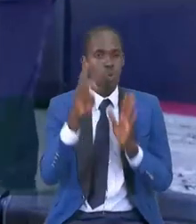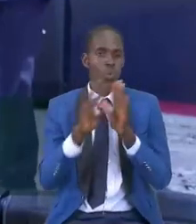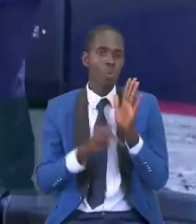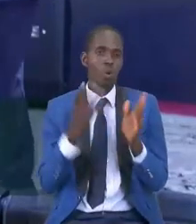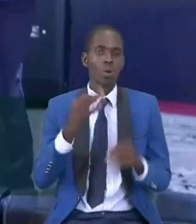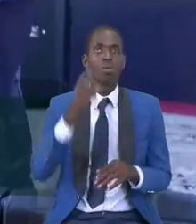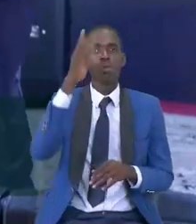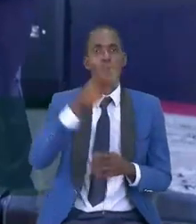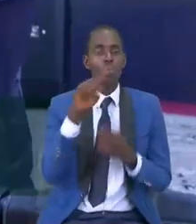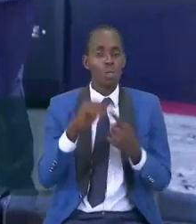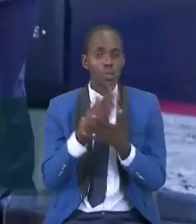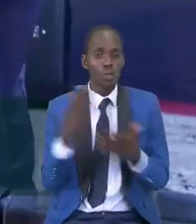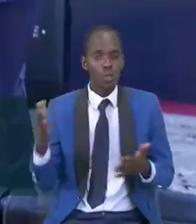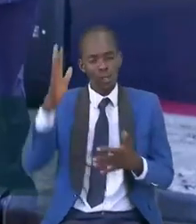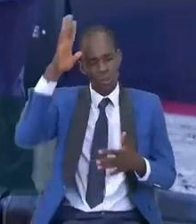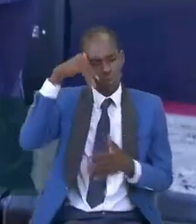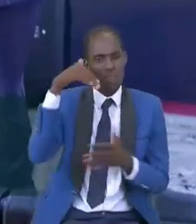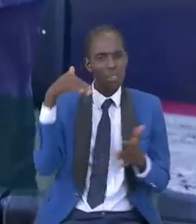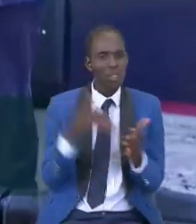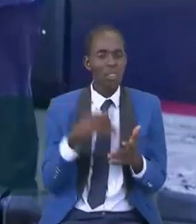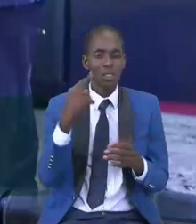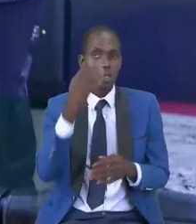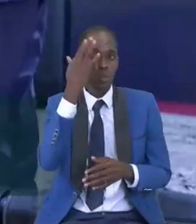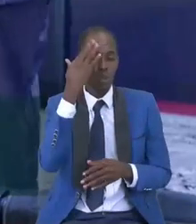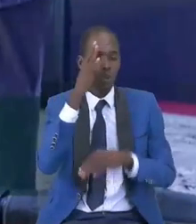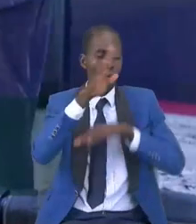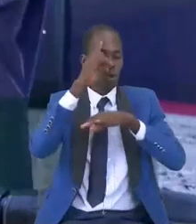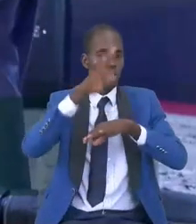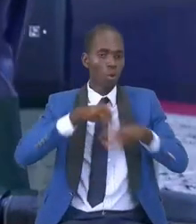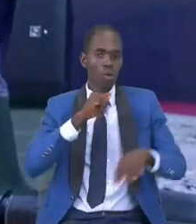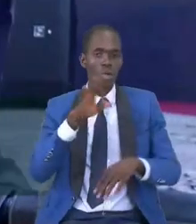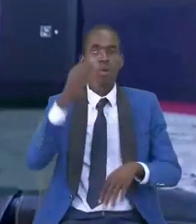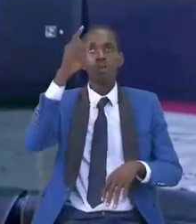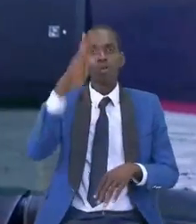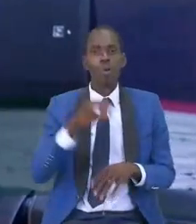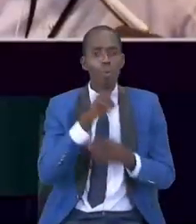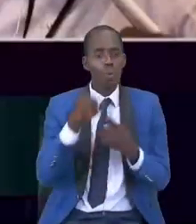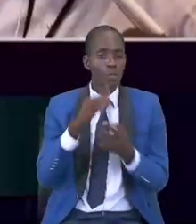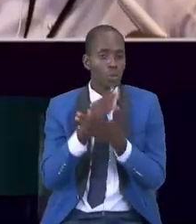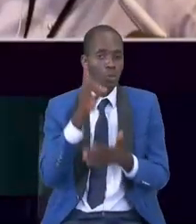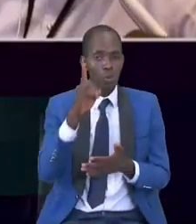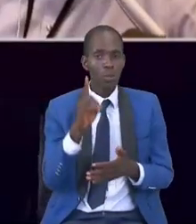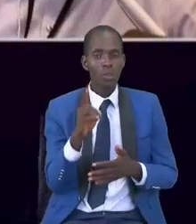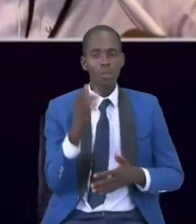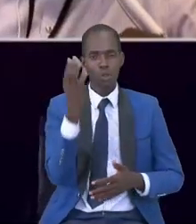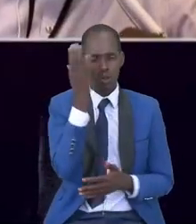Dieu, quand quelqu'un se rebelle contre l'appel connu de Dieu, quand